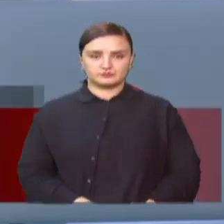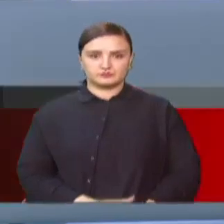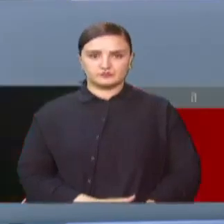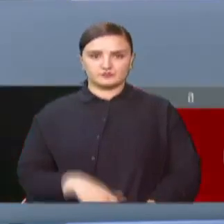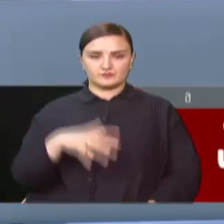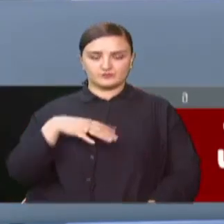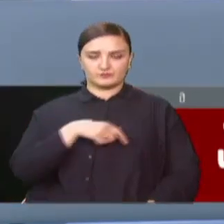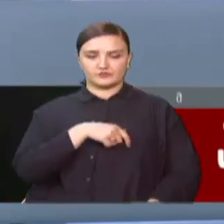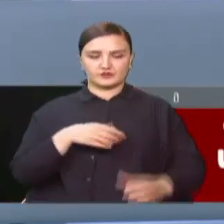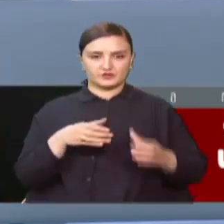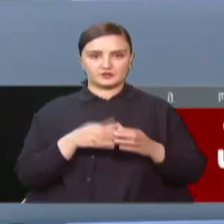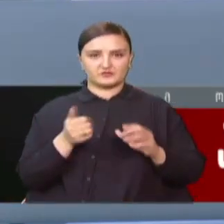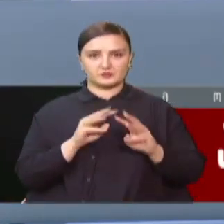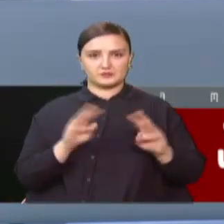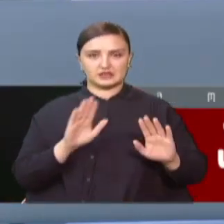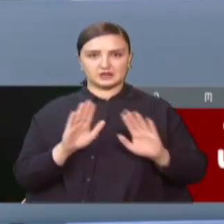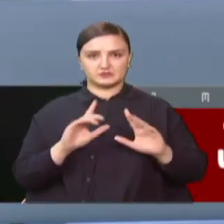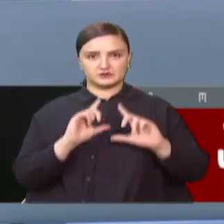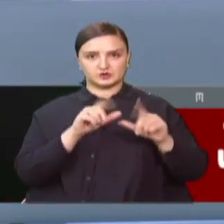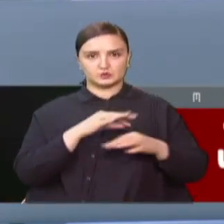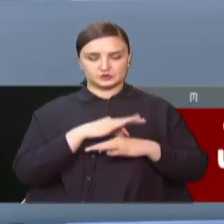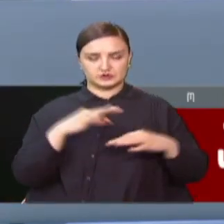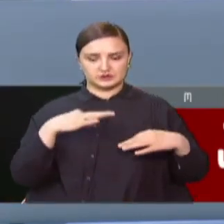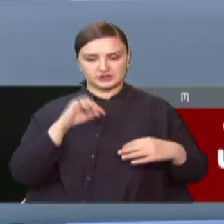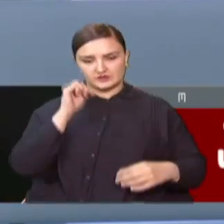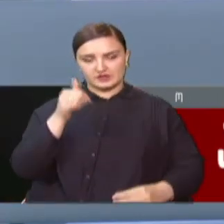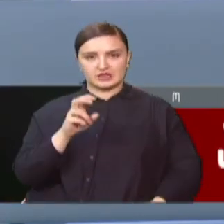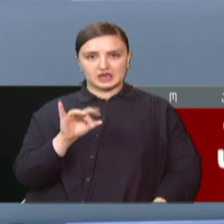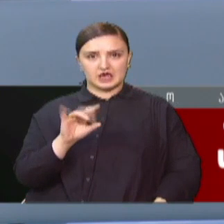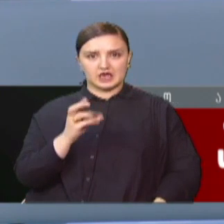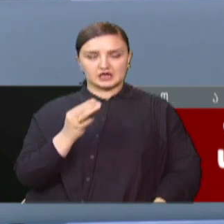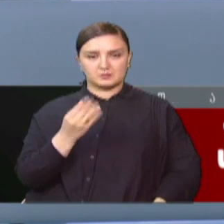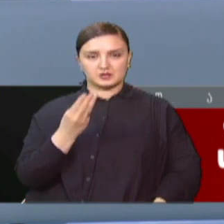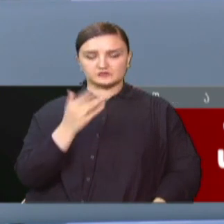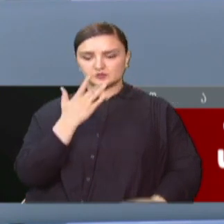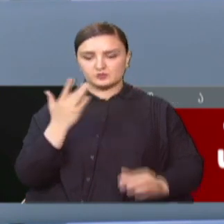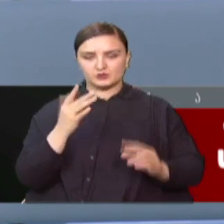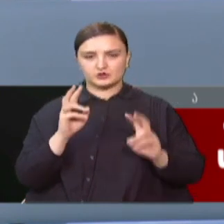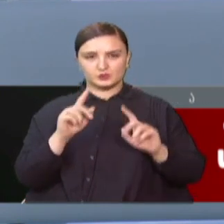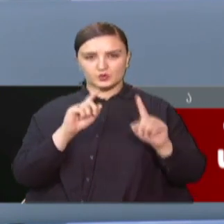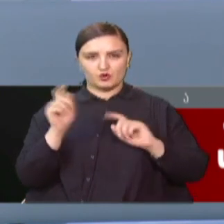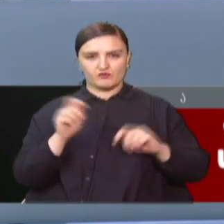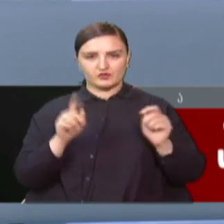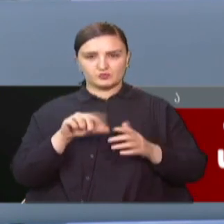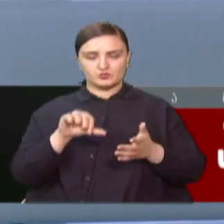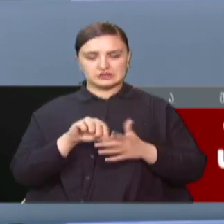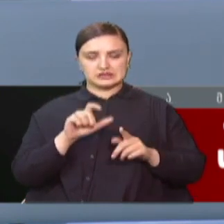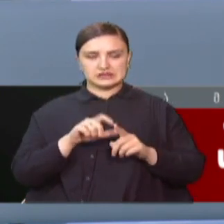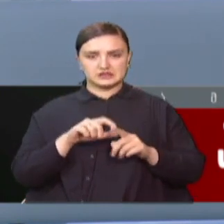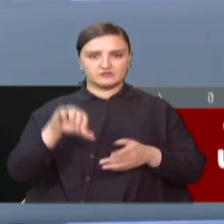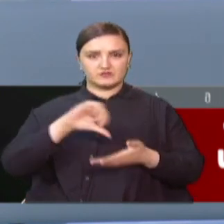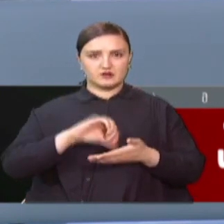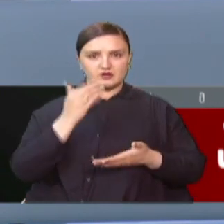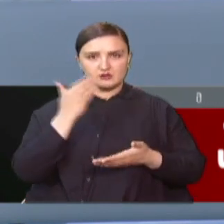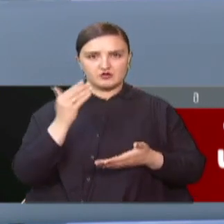Cartulii delegației premierii Schanzhane au obținut un grecie hal, Irakli Garibashvili, conservatorii politicuri, mohmedebis conferenții, monetarele, psihicuit, mimartaus